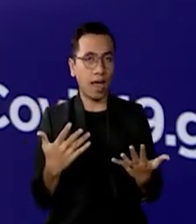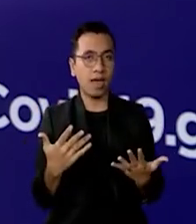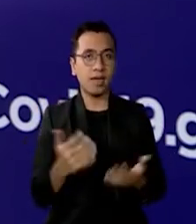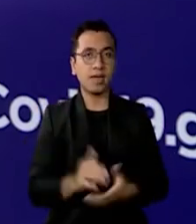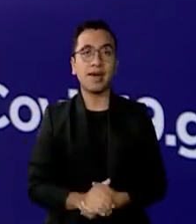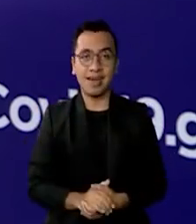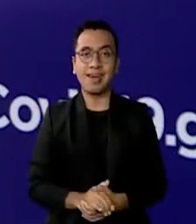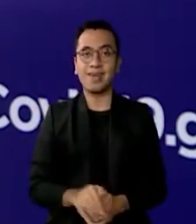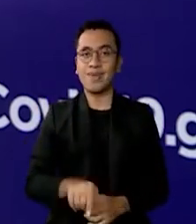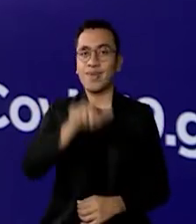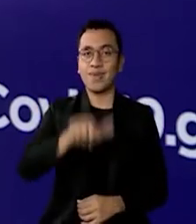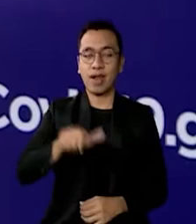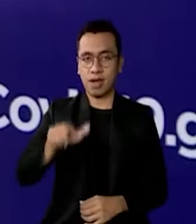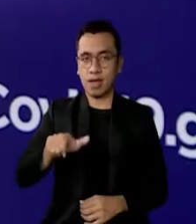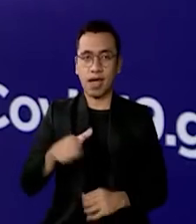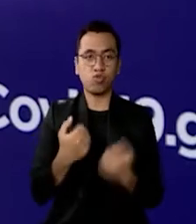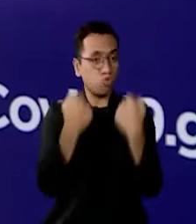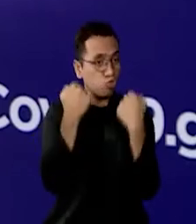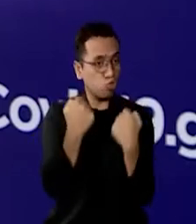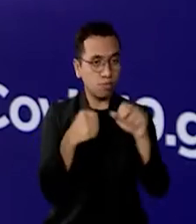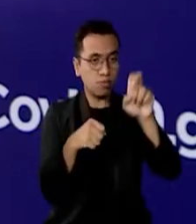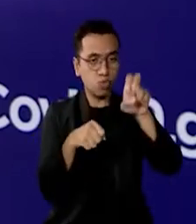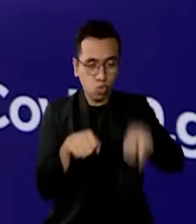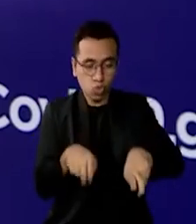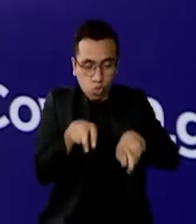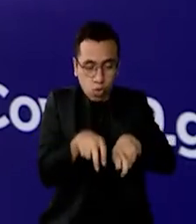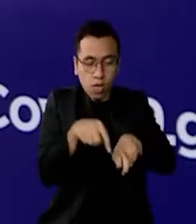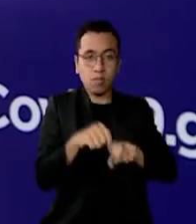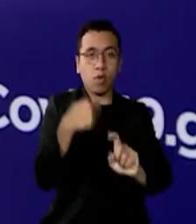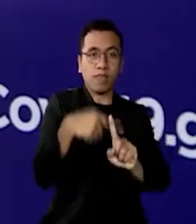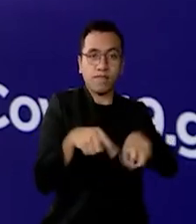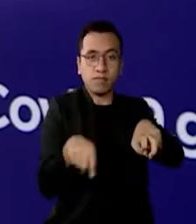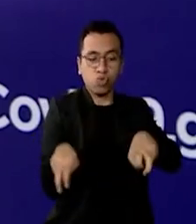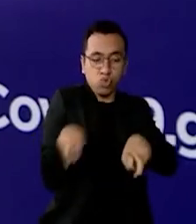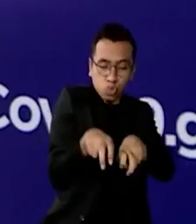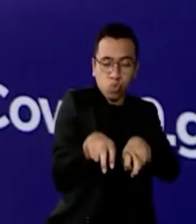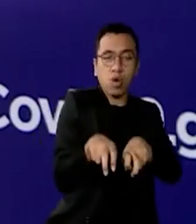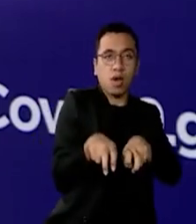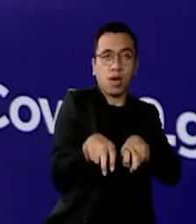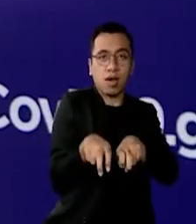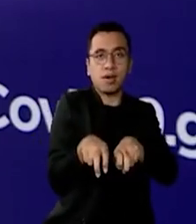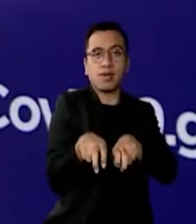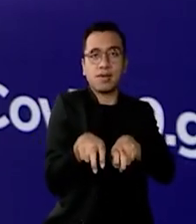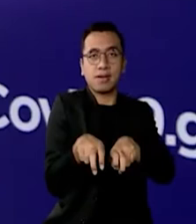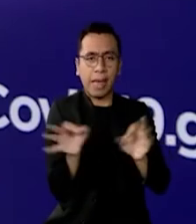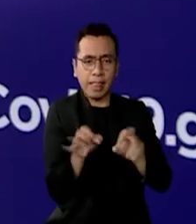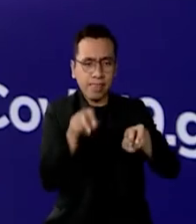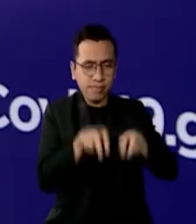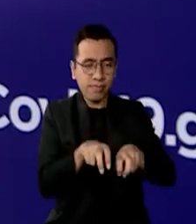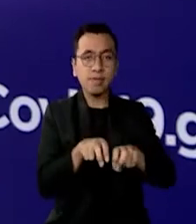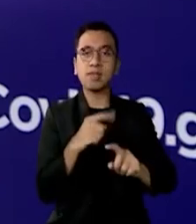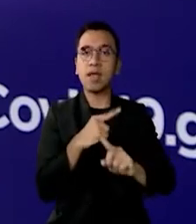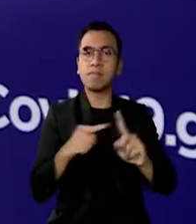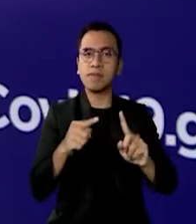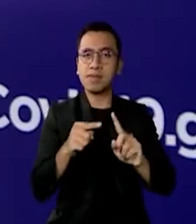berdekatan dengan yang terkonfirmasi positif pada waktu itu kan memang tidak bisa secepat mungkin